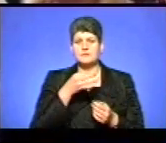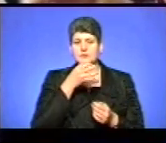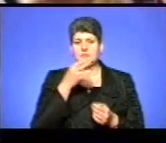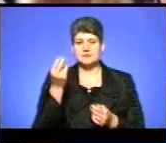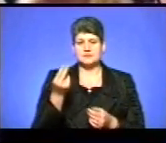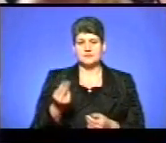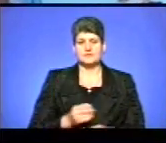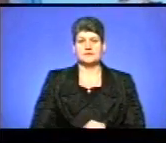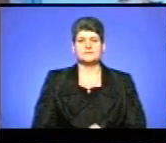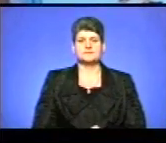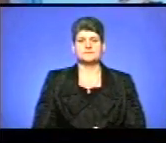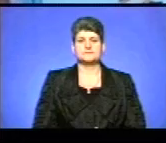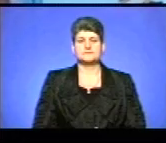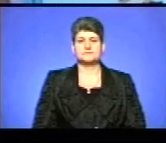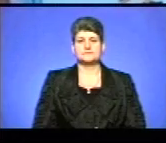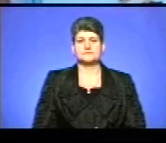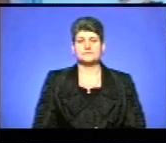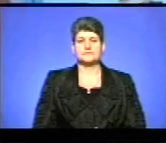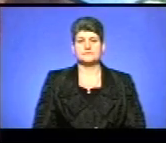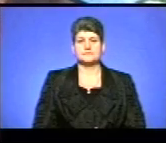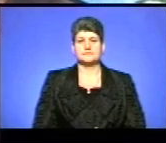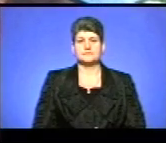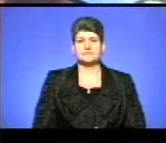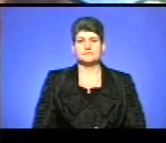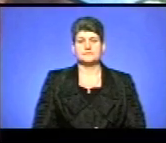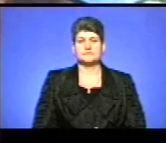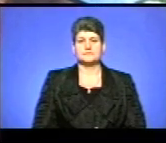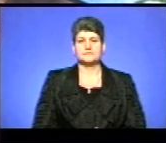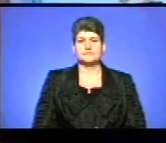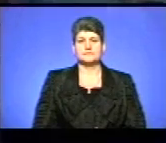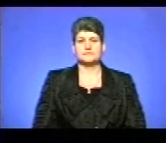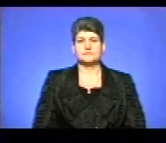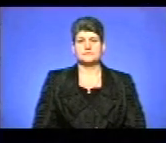малювати. Світлана Лазорик, Андрій Бодак, новини.